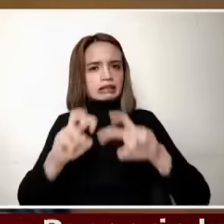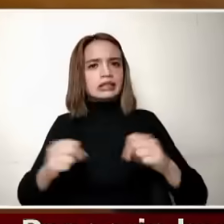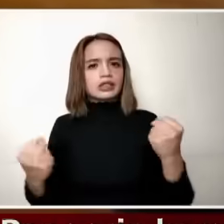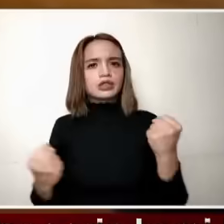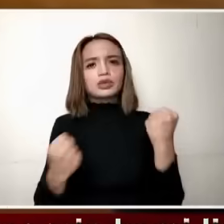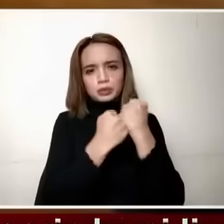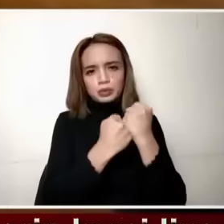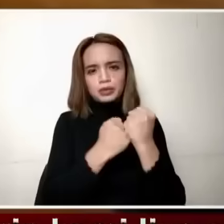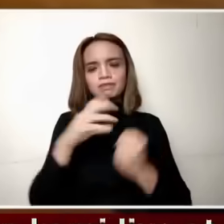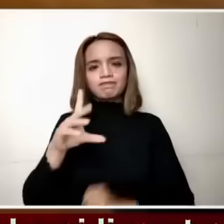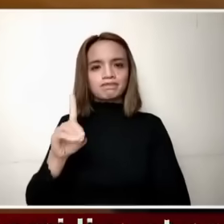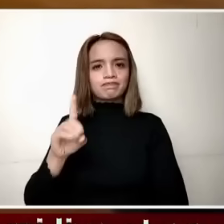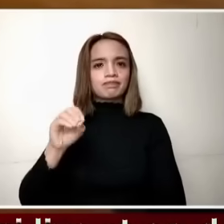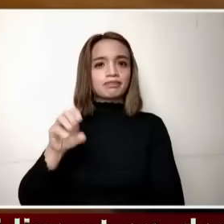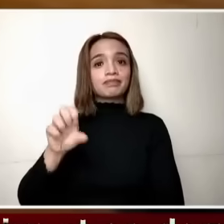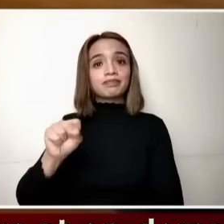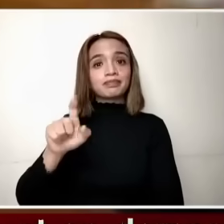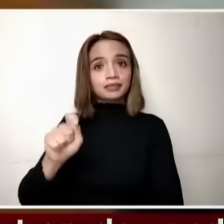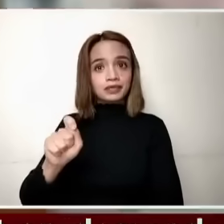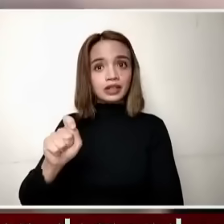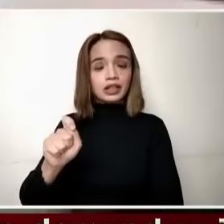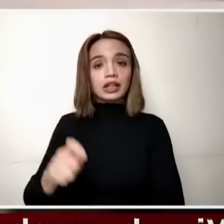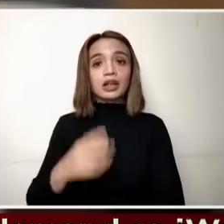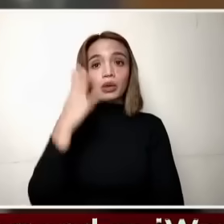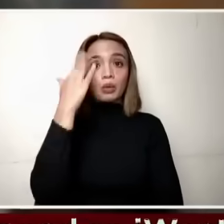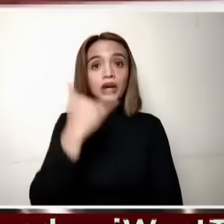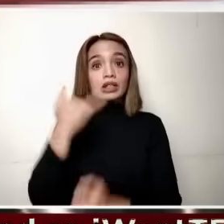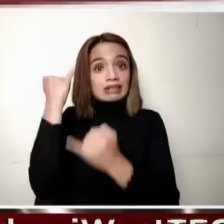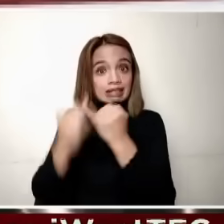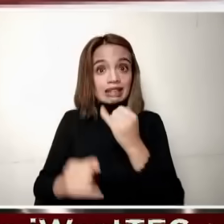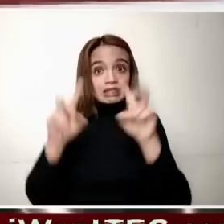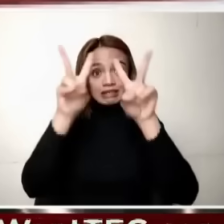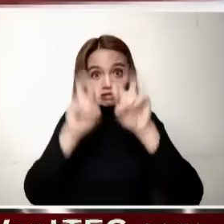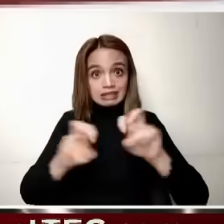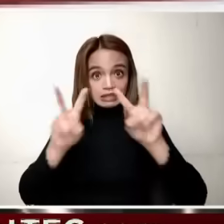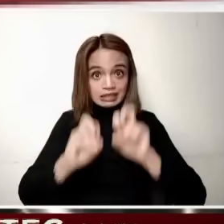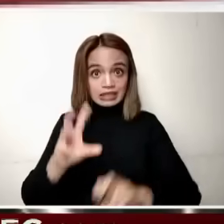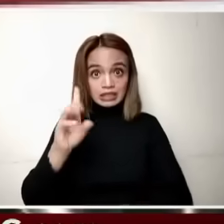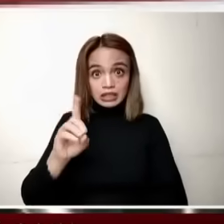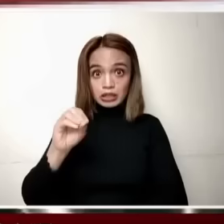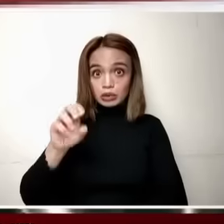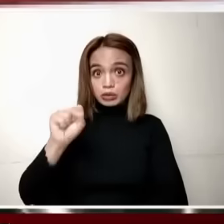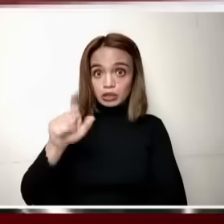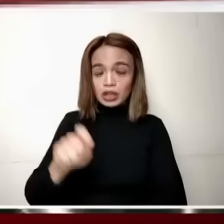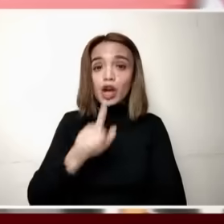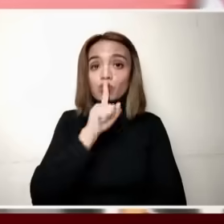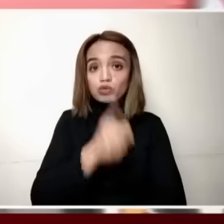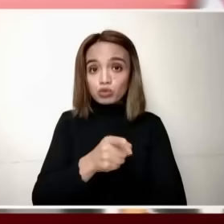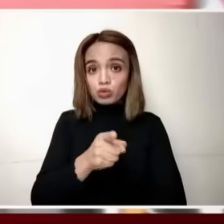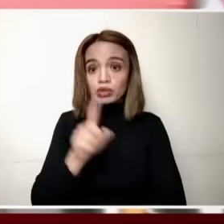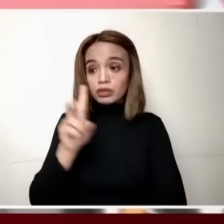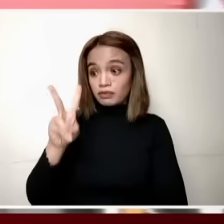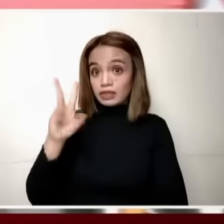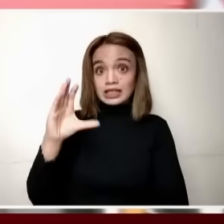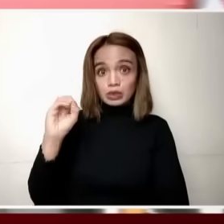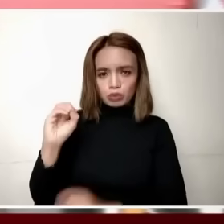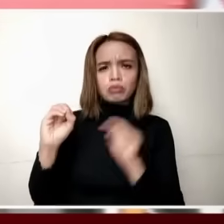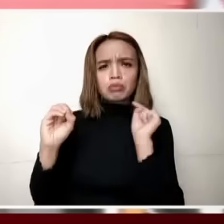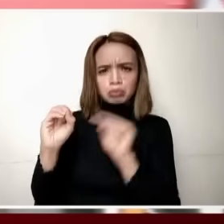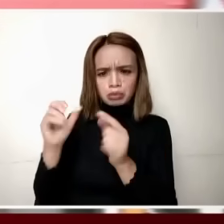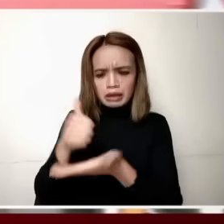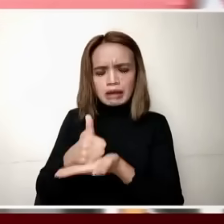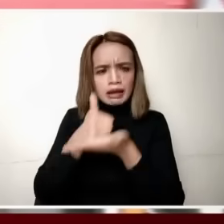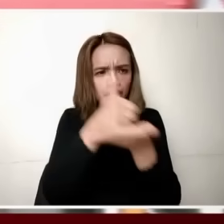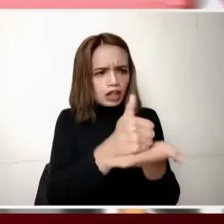Technology. Base kasi sa pinakahuling pag-aaral ng DOST, napatunayan na ang VCO ay nakakatulong para mabawasan